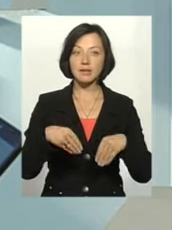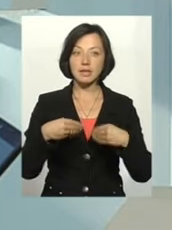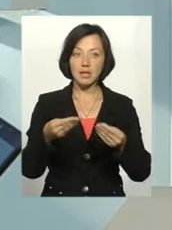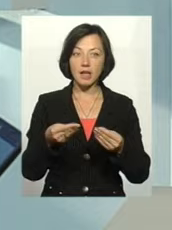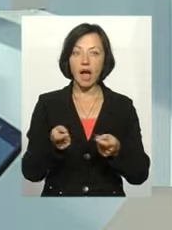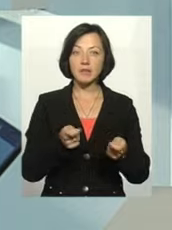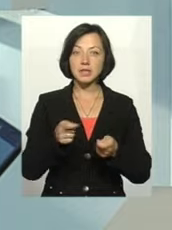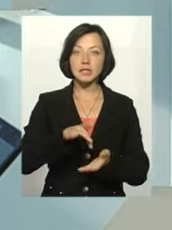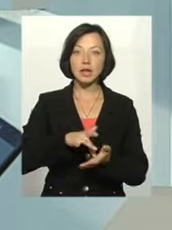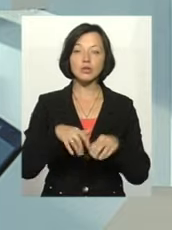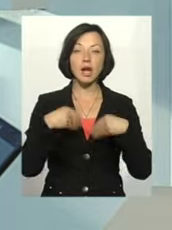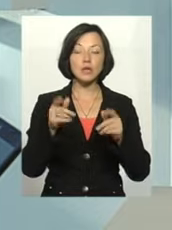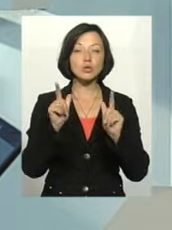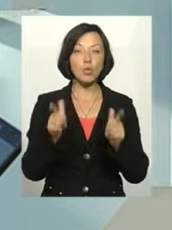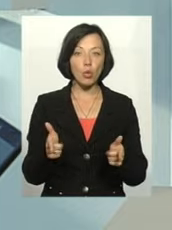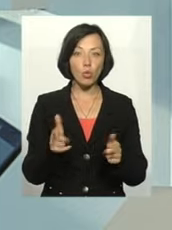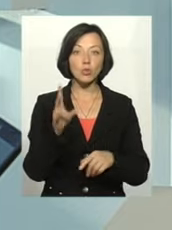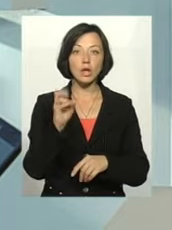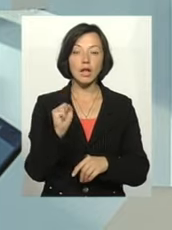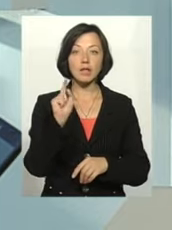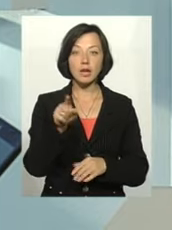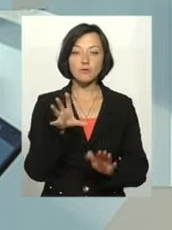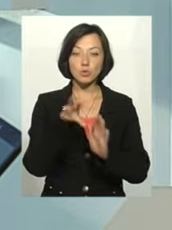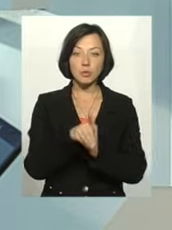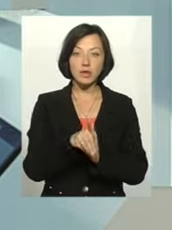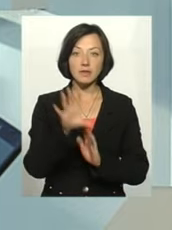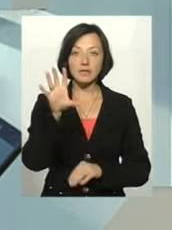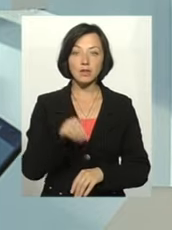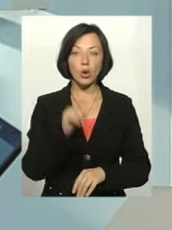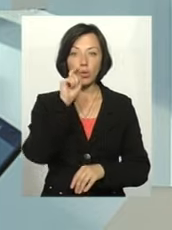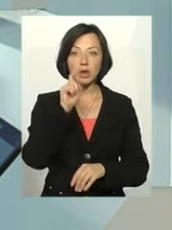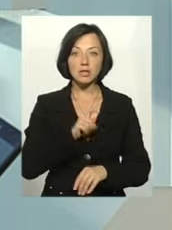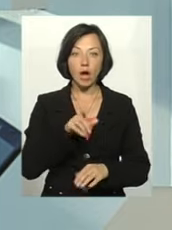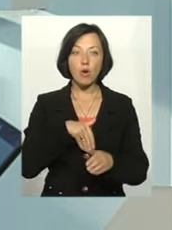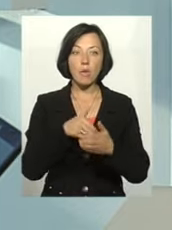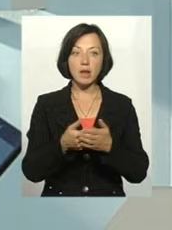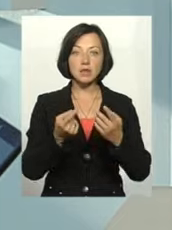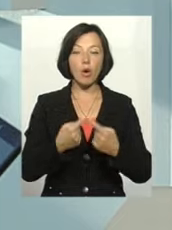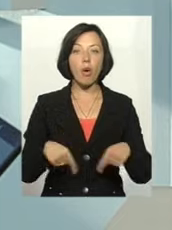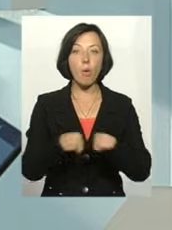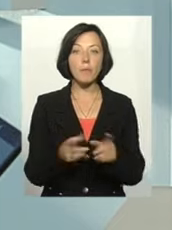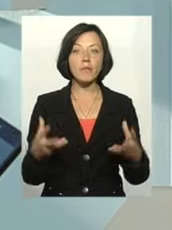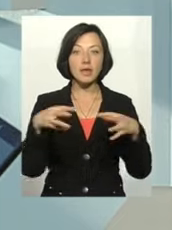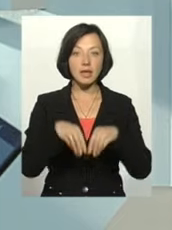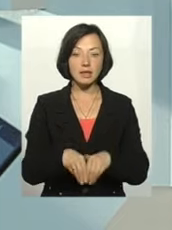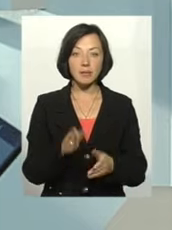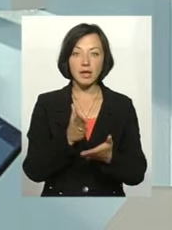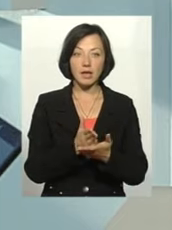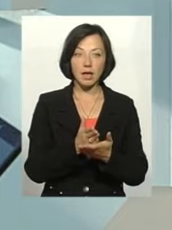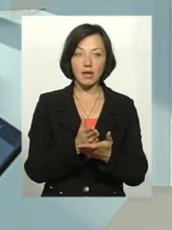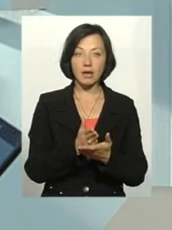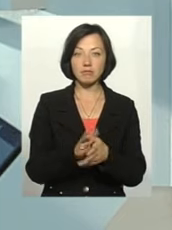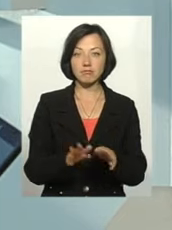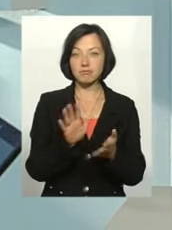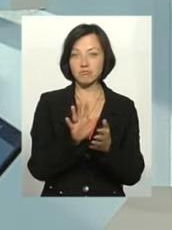послуг Волочиська дали свою згоду на те, щоб вступити у Всеукраїнське громадське об'єднання, яке є адвокатом, так